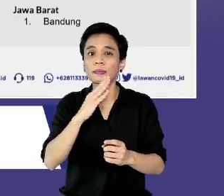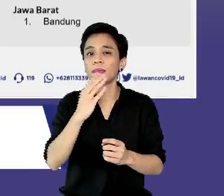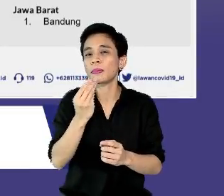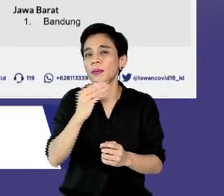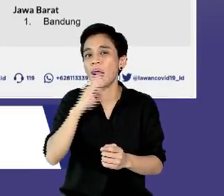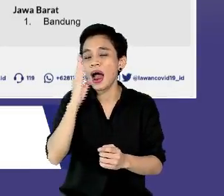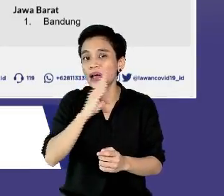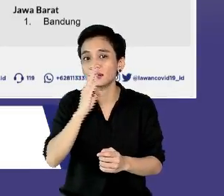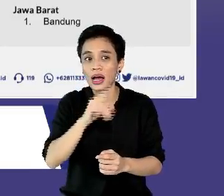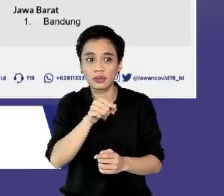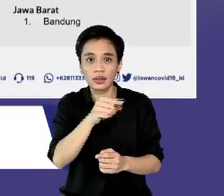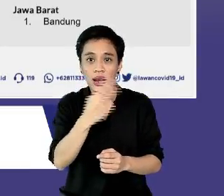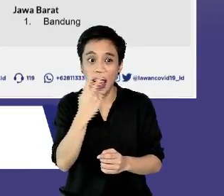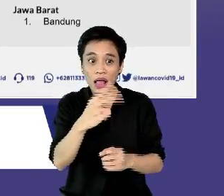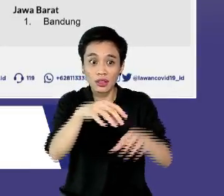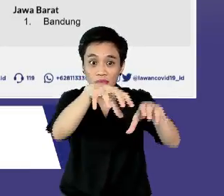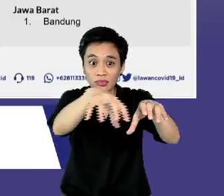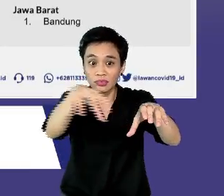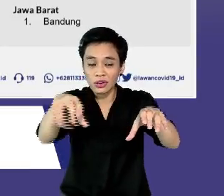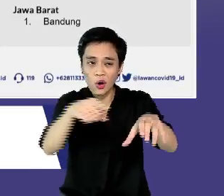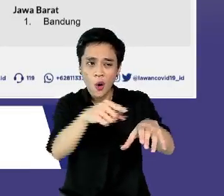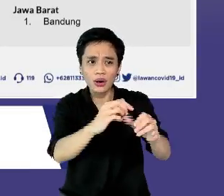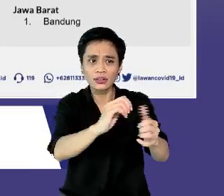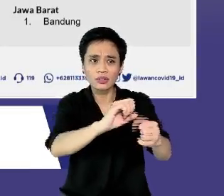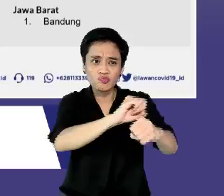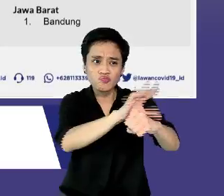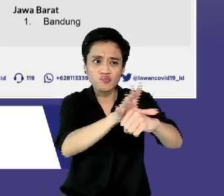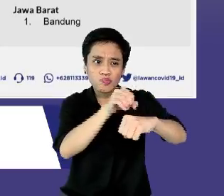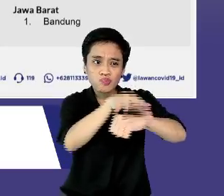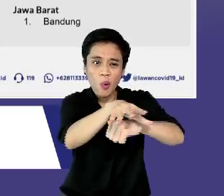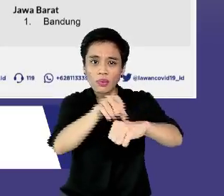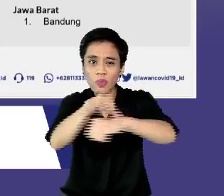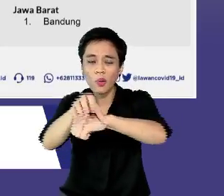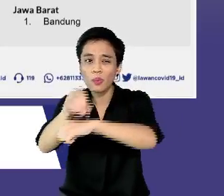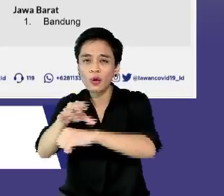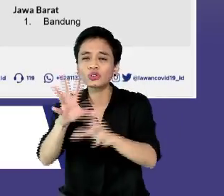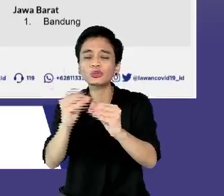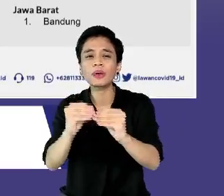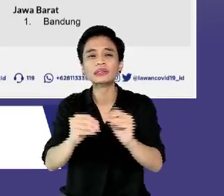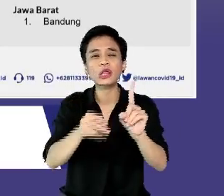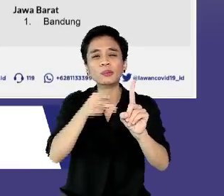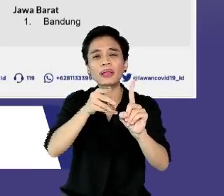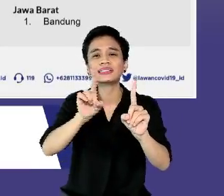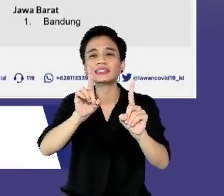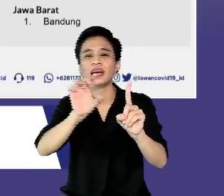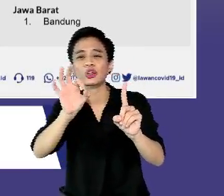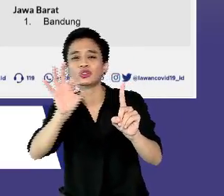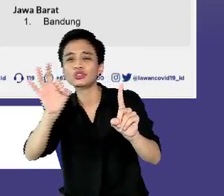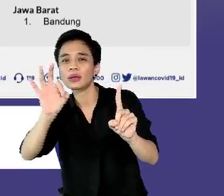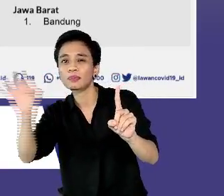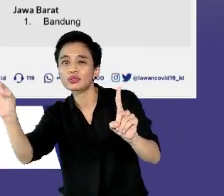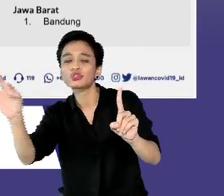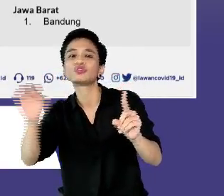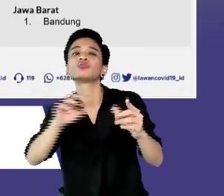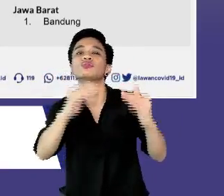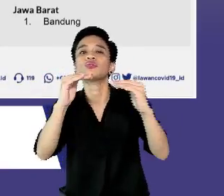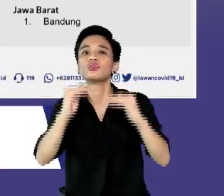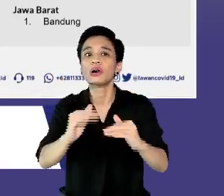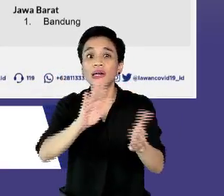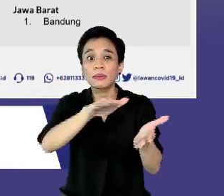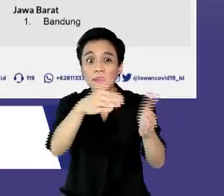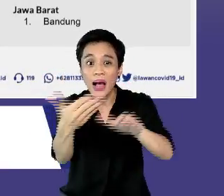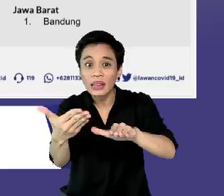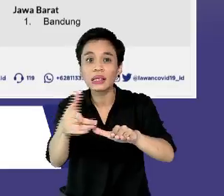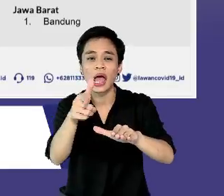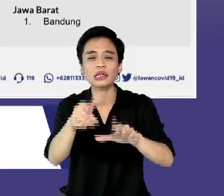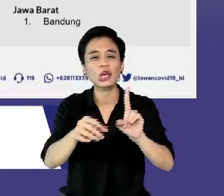ambang insiden kumulatif kasus positif per 100.000 penduduk, angka kematian kasus positif per